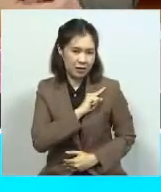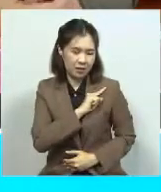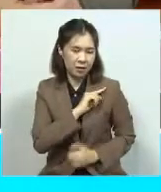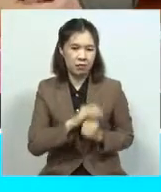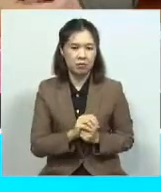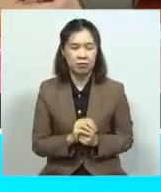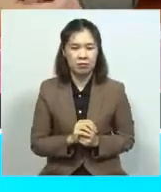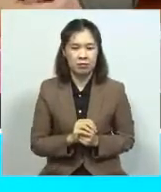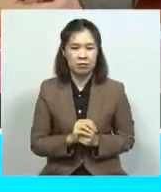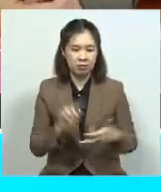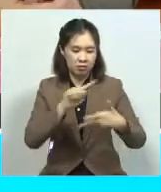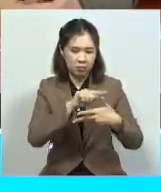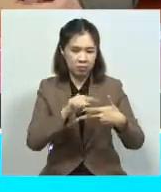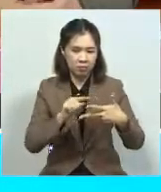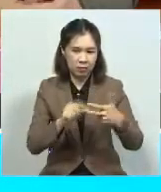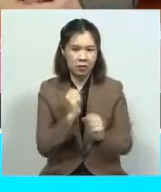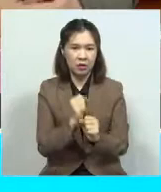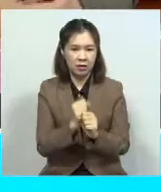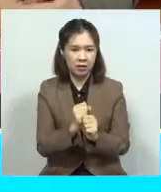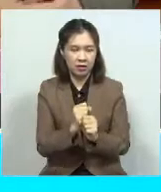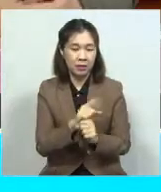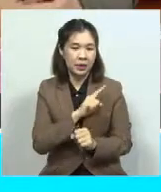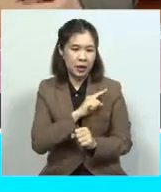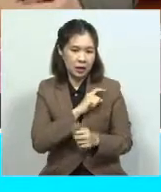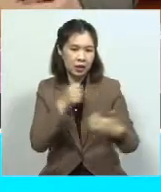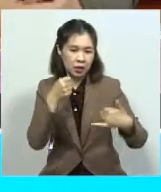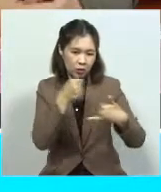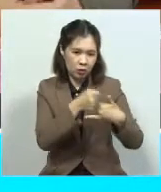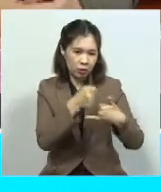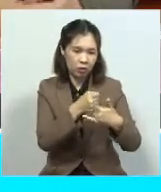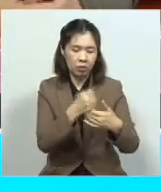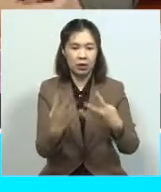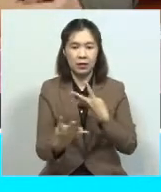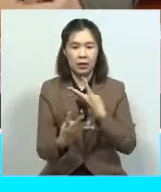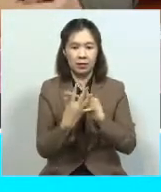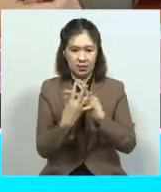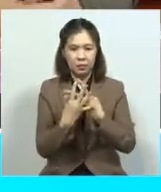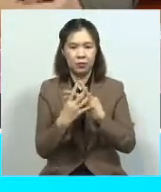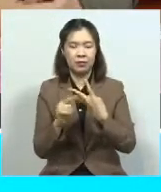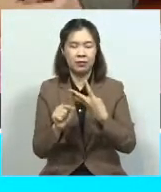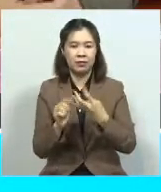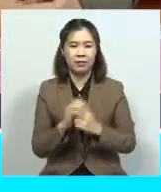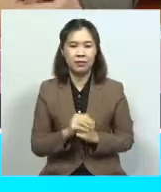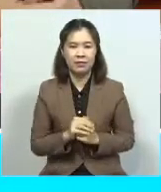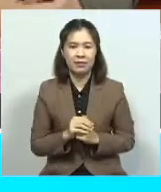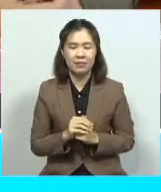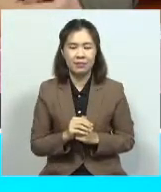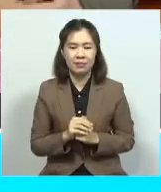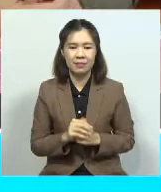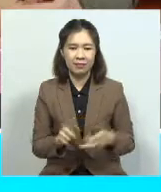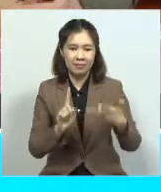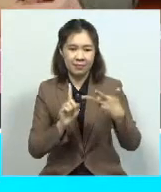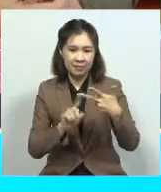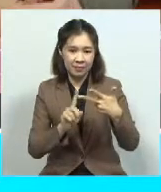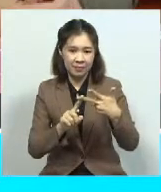พราะเหตุที่กระทำหรือได้กระทำการตามหน้าที่จำคุกกี่ครับ กี่ปีนะคะท่านรองคะ